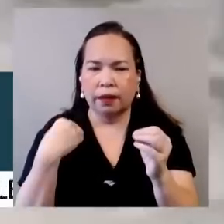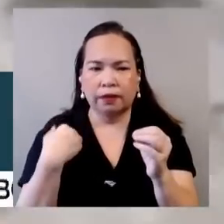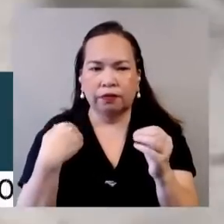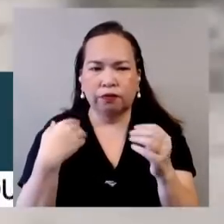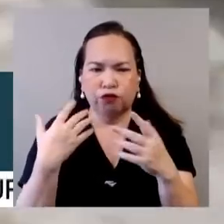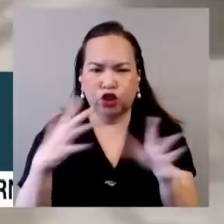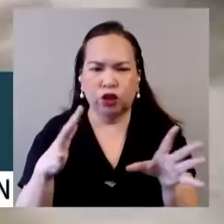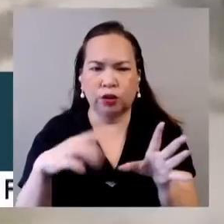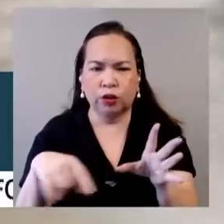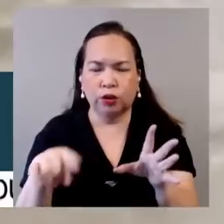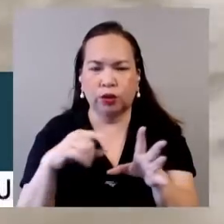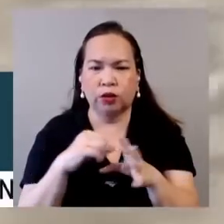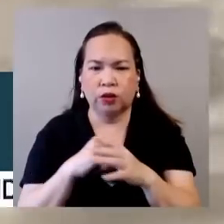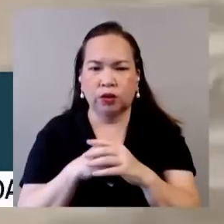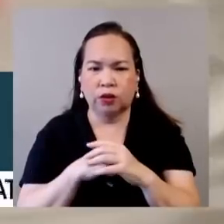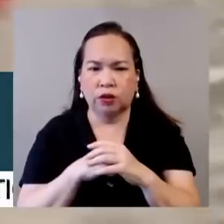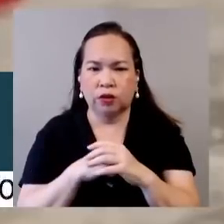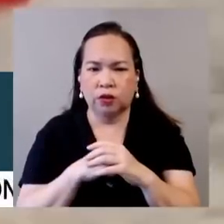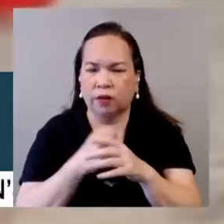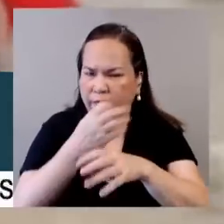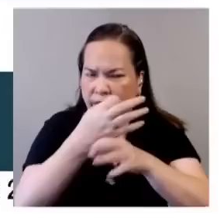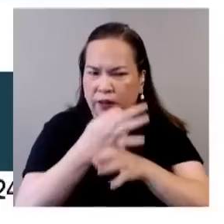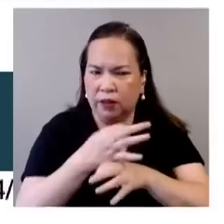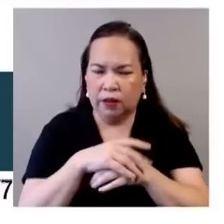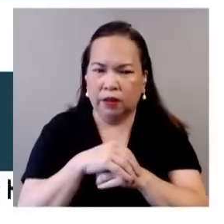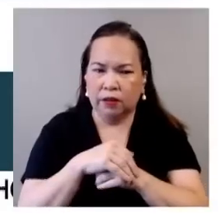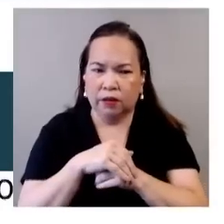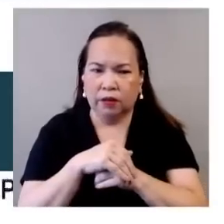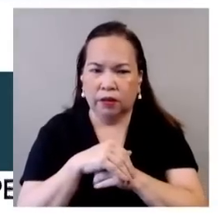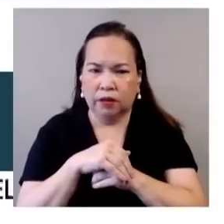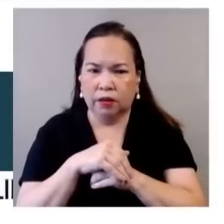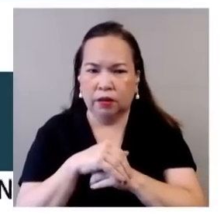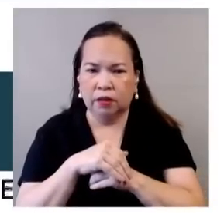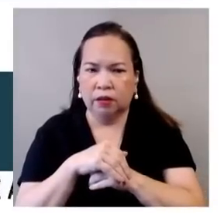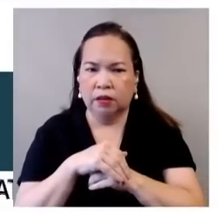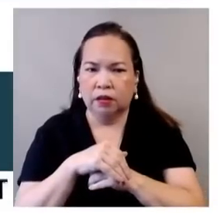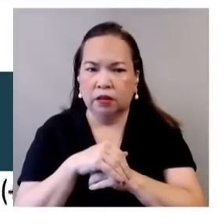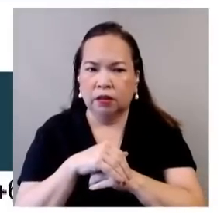Mm-hmm. Yung mga commercial development, marami ho ba?